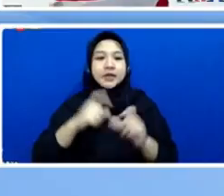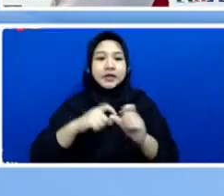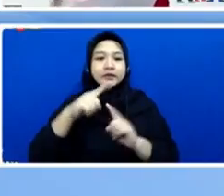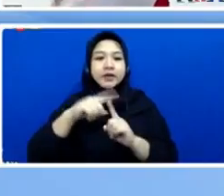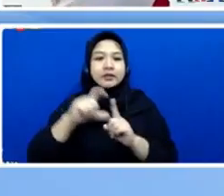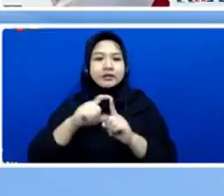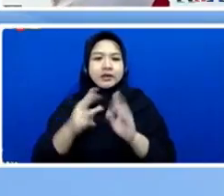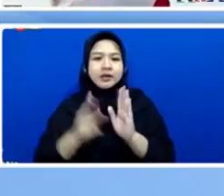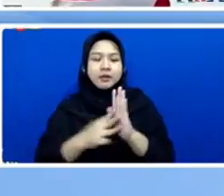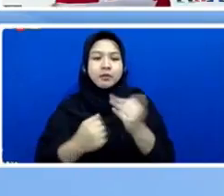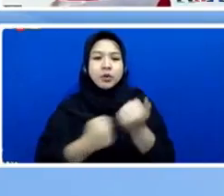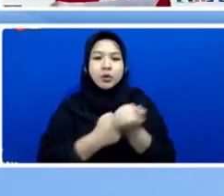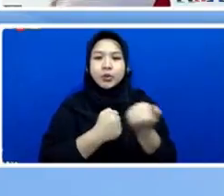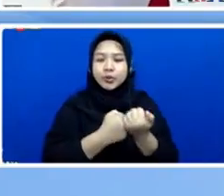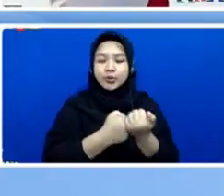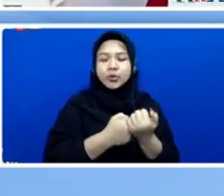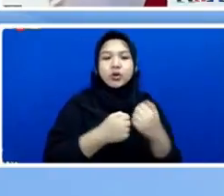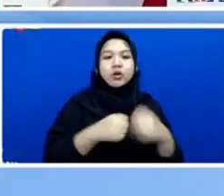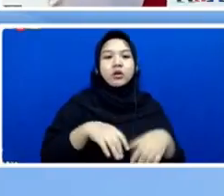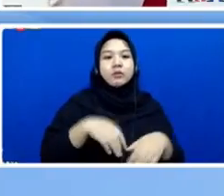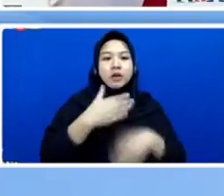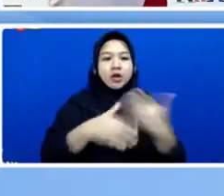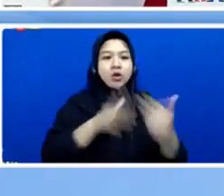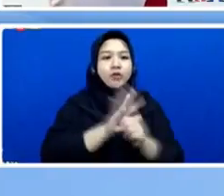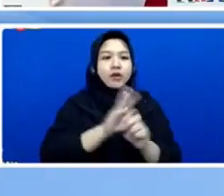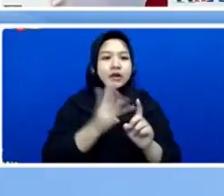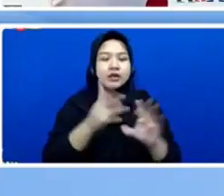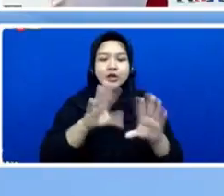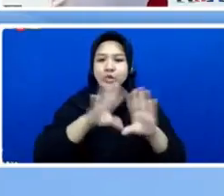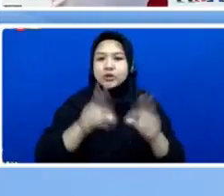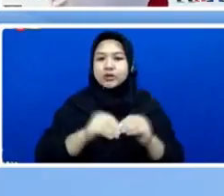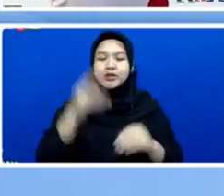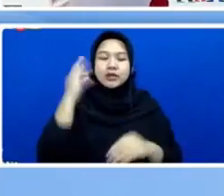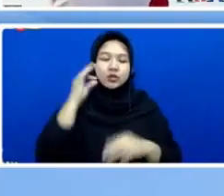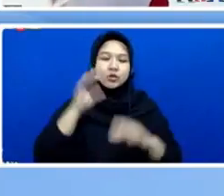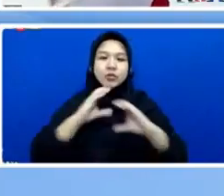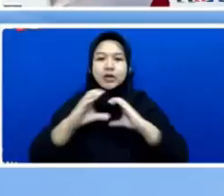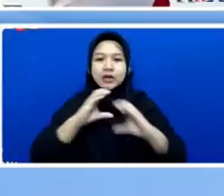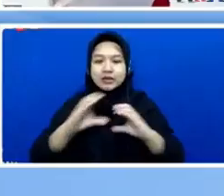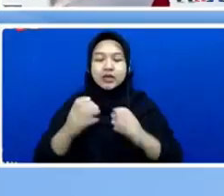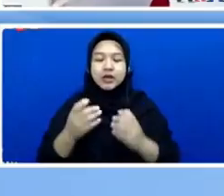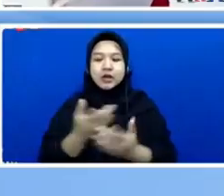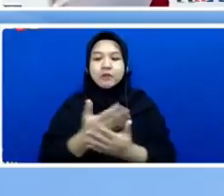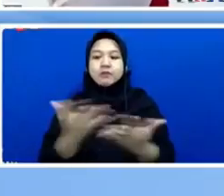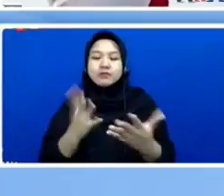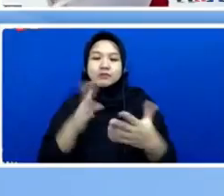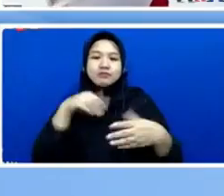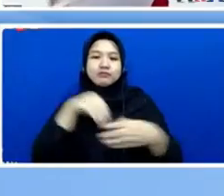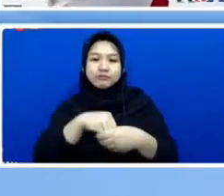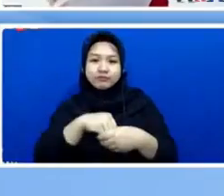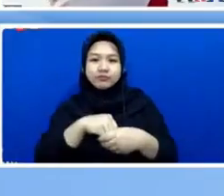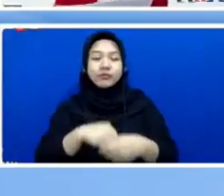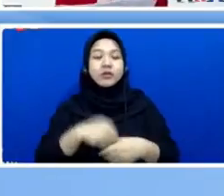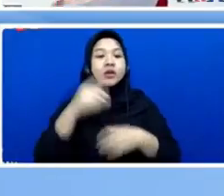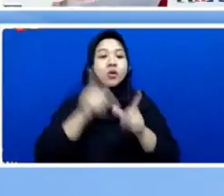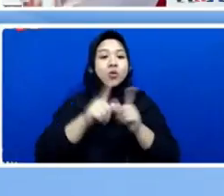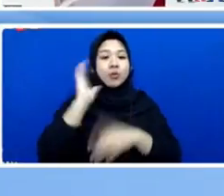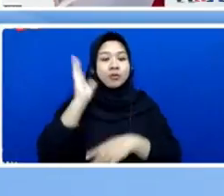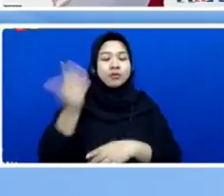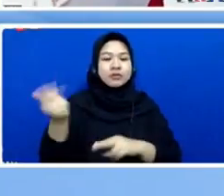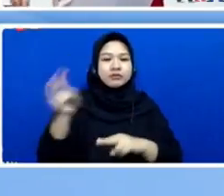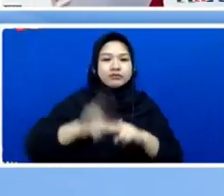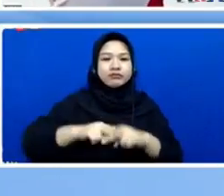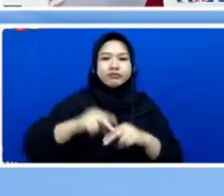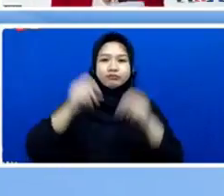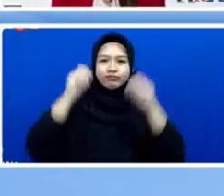penanganan COVID-19 yang inklusif melalui program Risk Communication and Community Engagement. Dan webinar ini diharapkan dapat memperkaya pemahaman